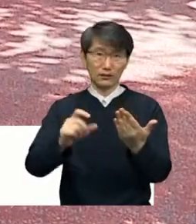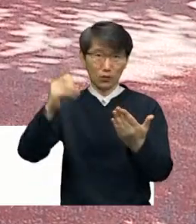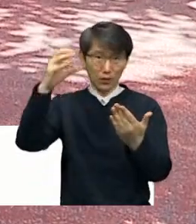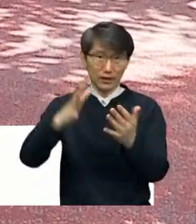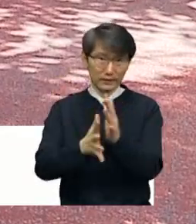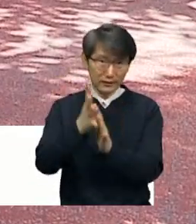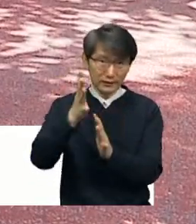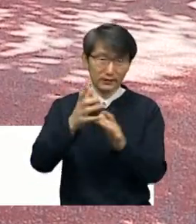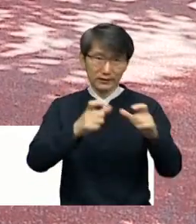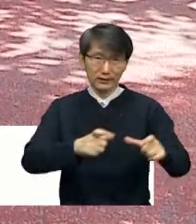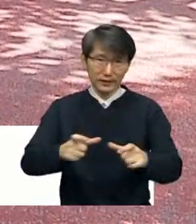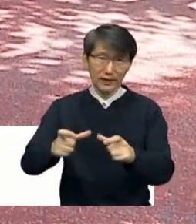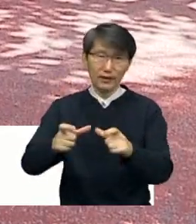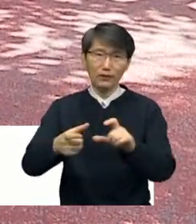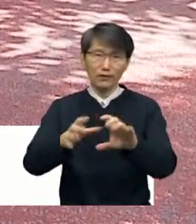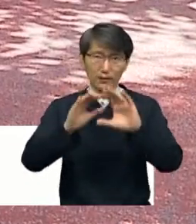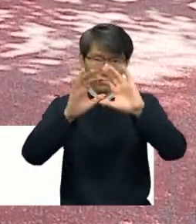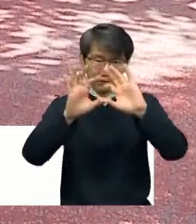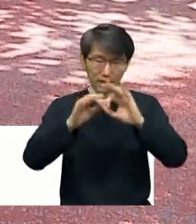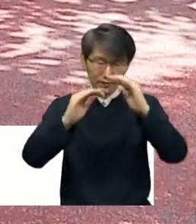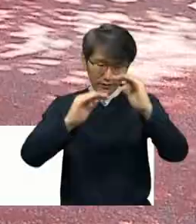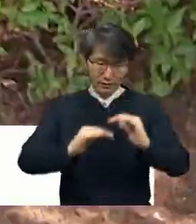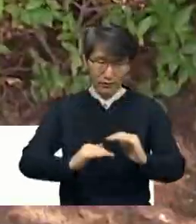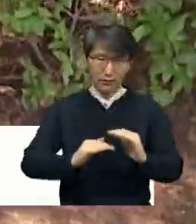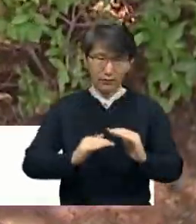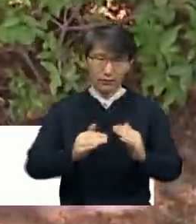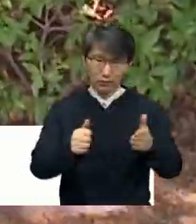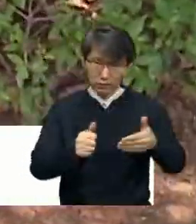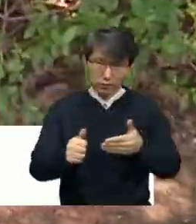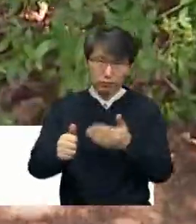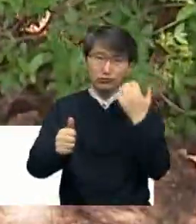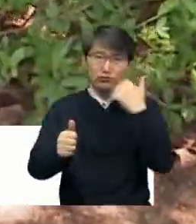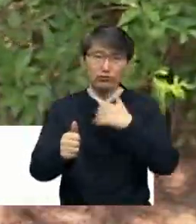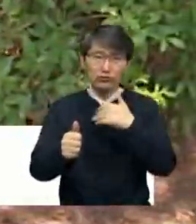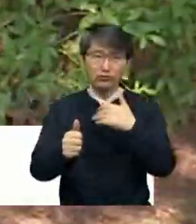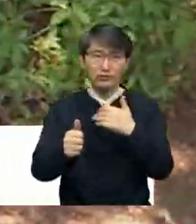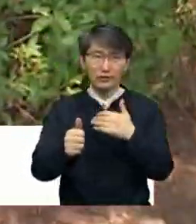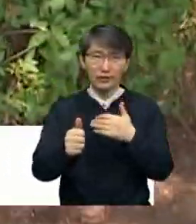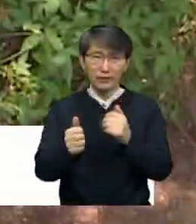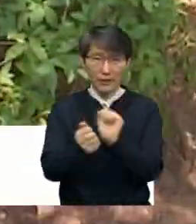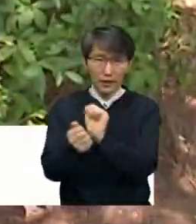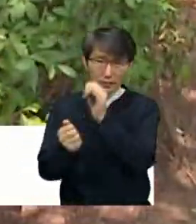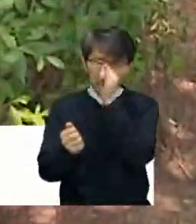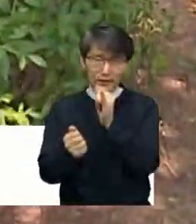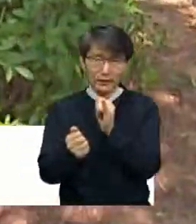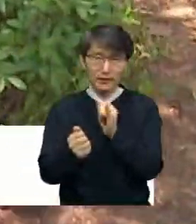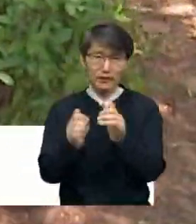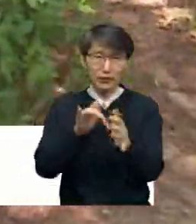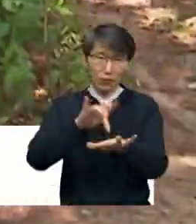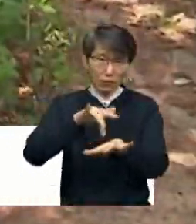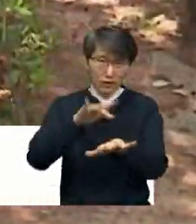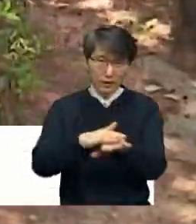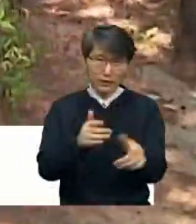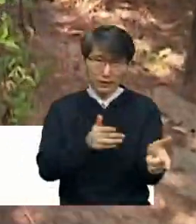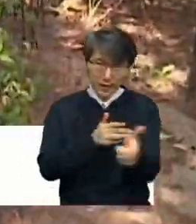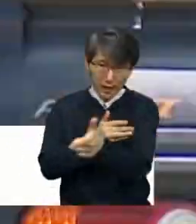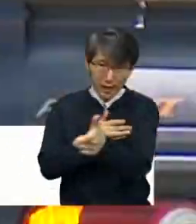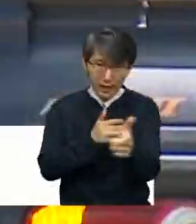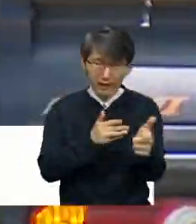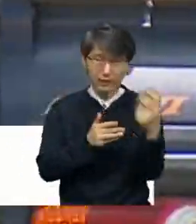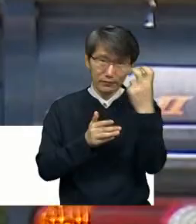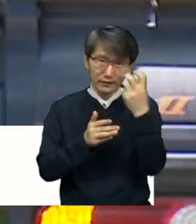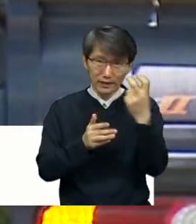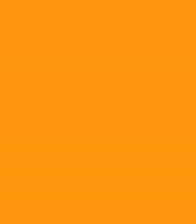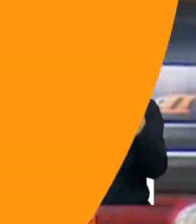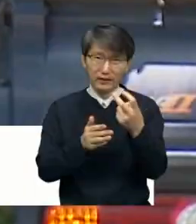추정 감염 지역 등 관련 내용을 확인하기 위한 역학 조사를 진행하고 모기 서식지 방제 진단검사 제공